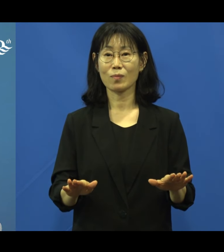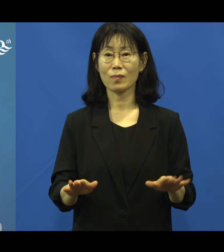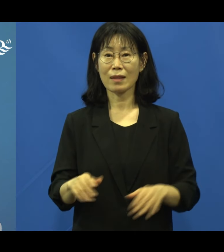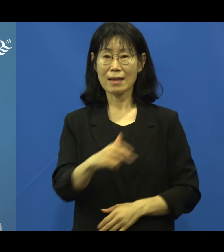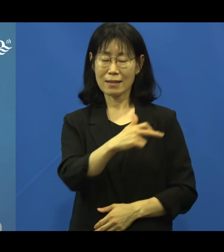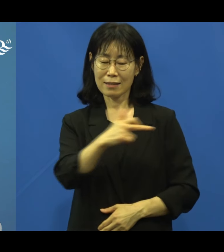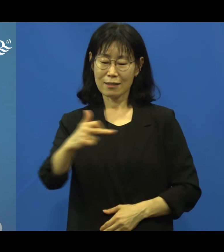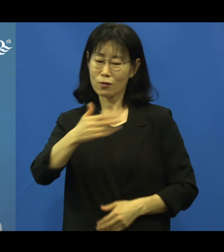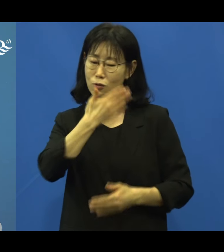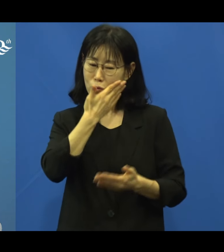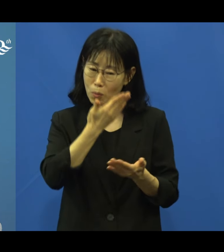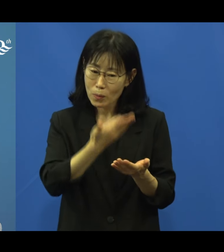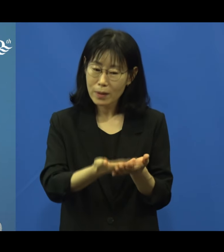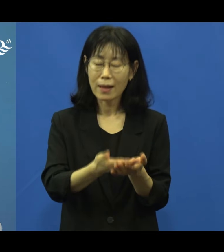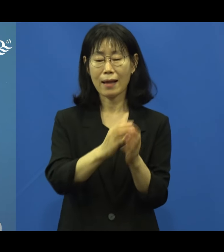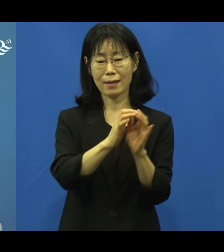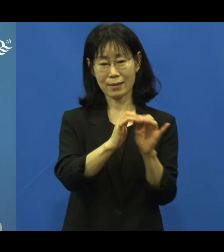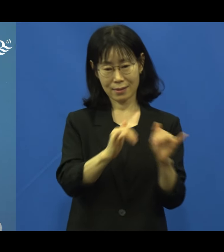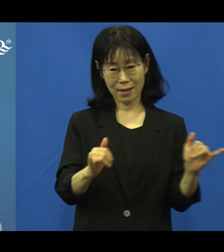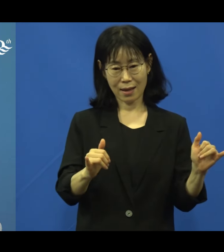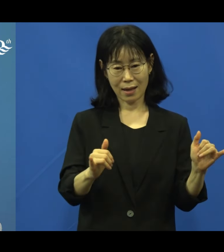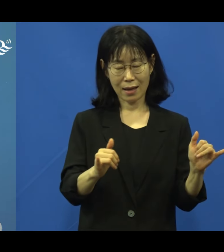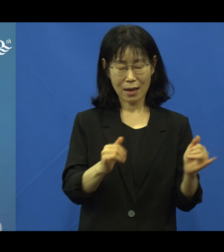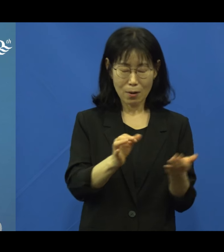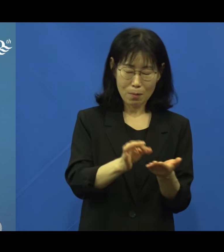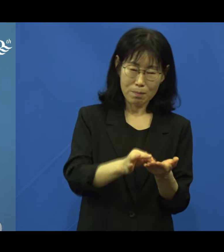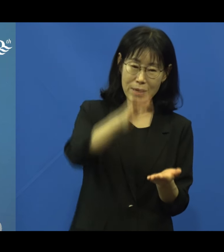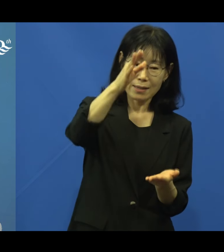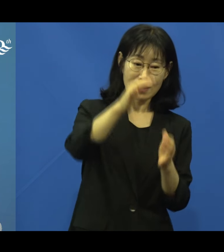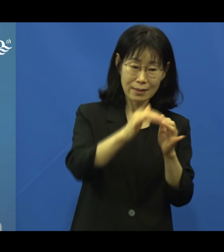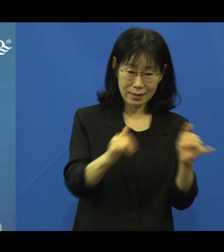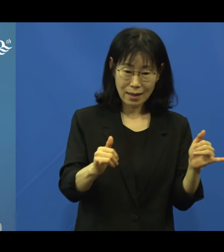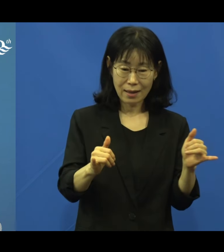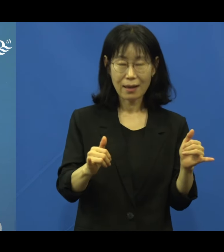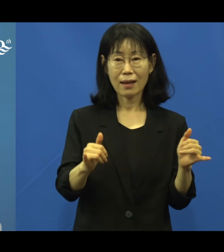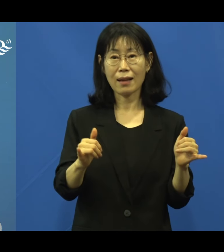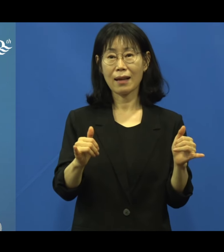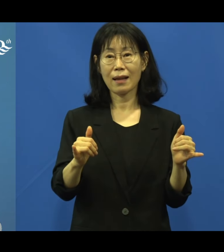크고 존귀한 자나 나병 환자들아,